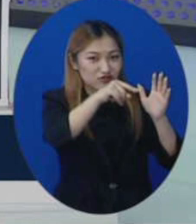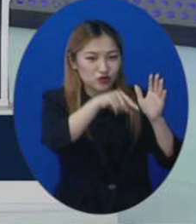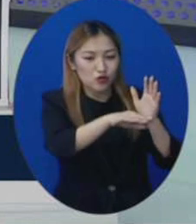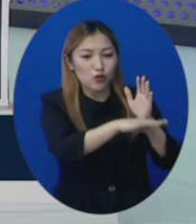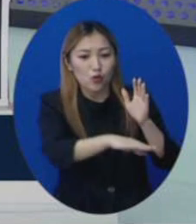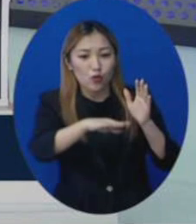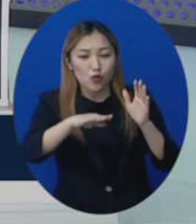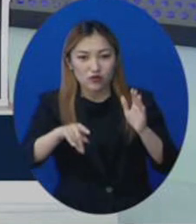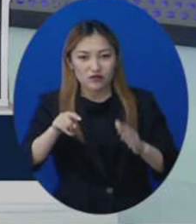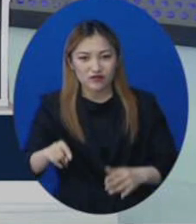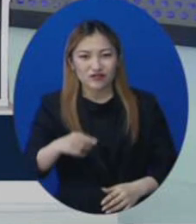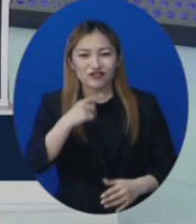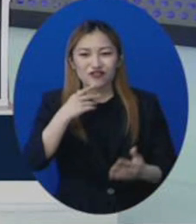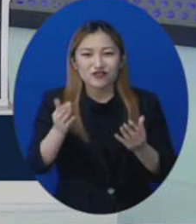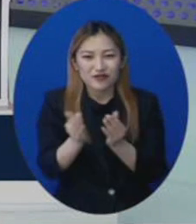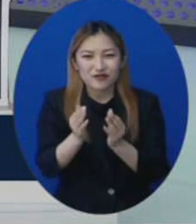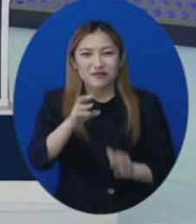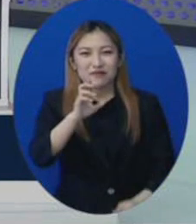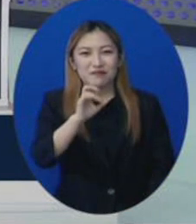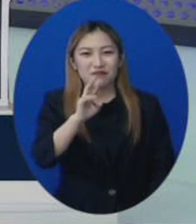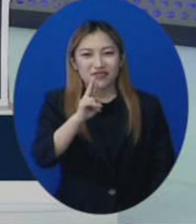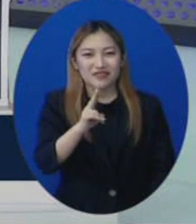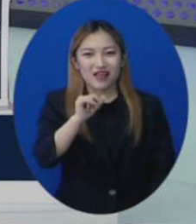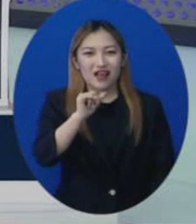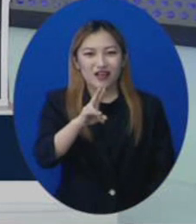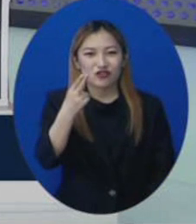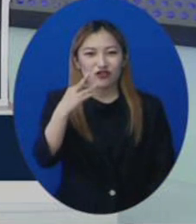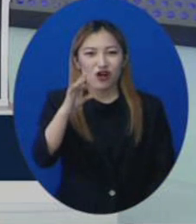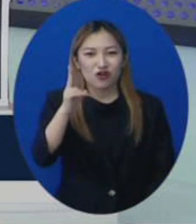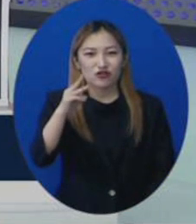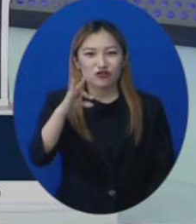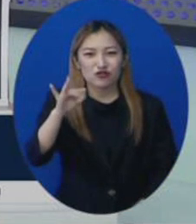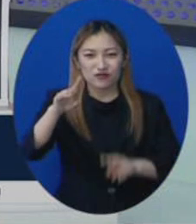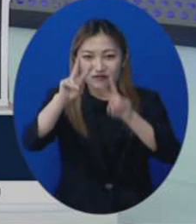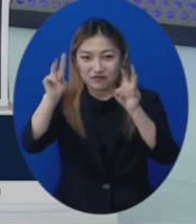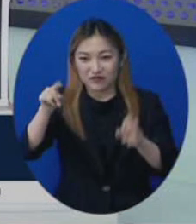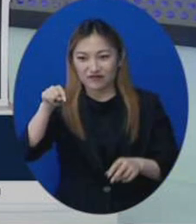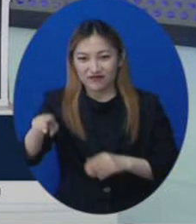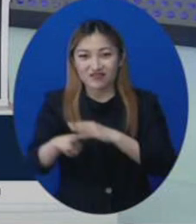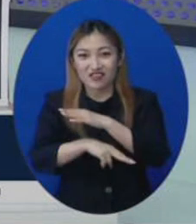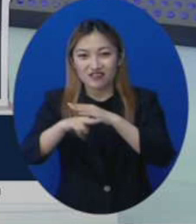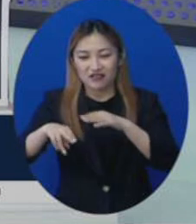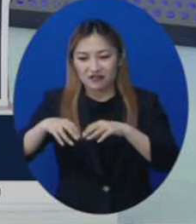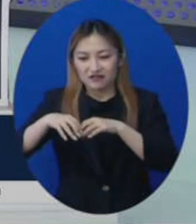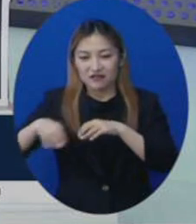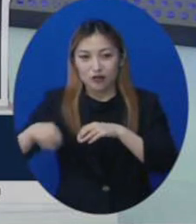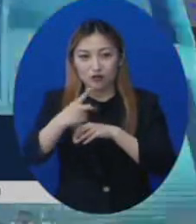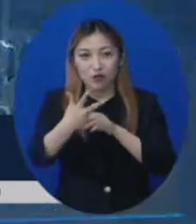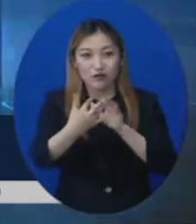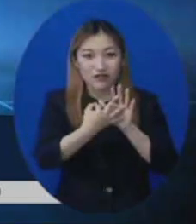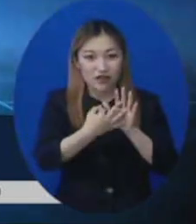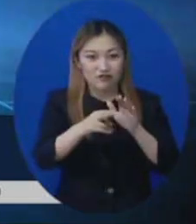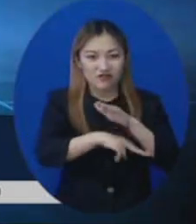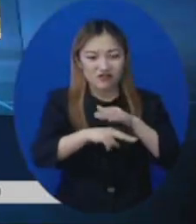өнөөдөр тус цэцэрлэг нь шагнал найрхан дүүргийн 148 дугаар цэцэрлэгийн салбар цэцэрлэг.